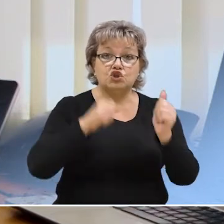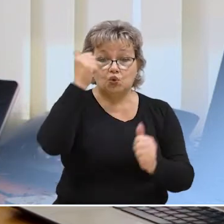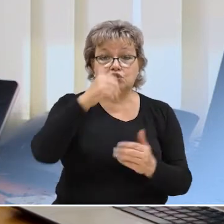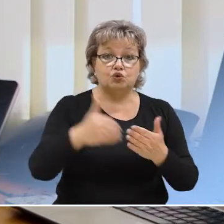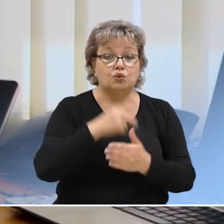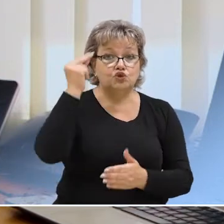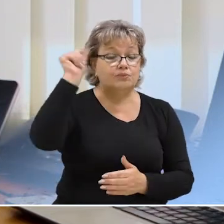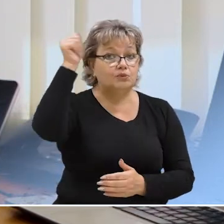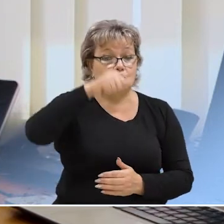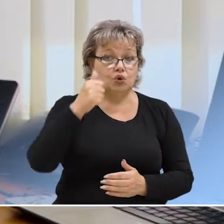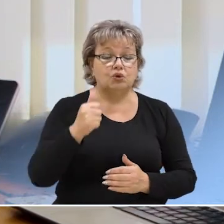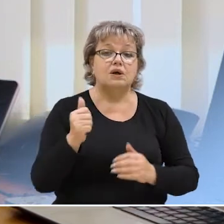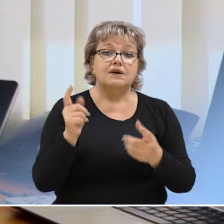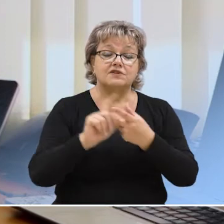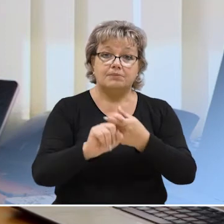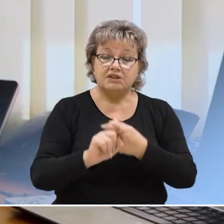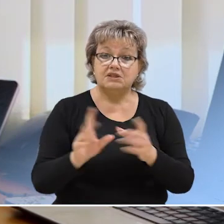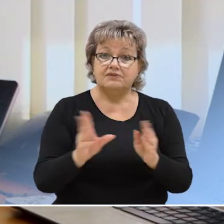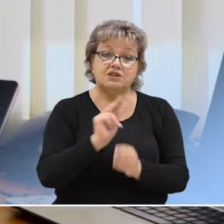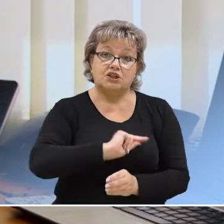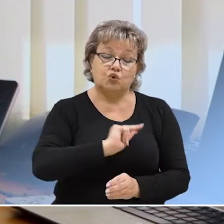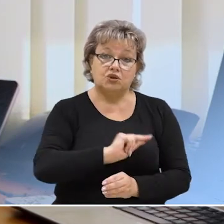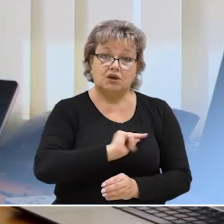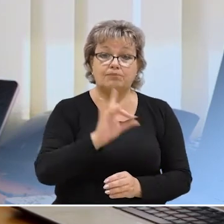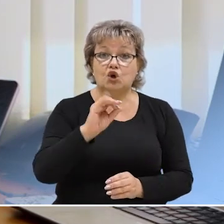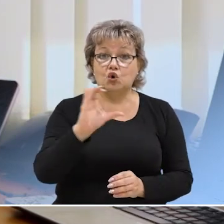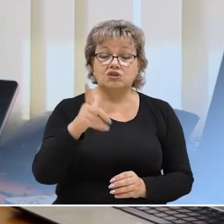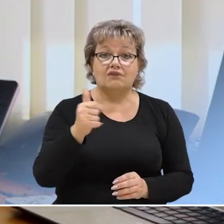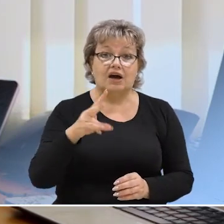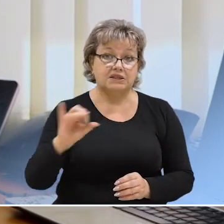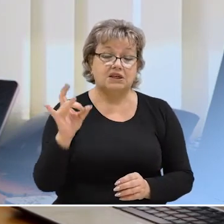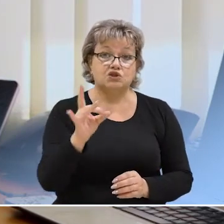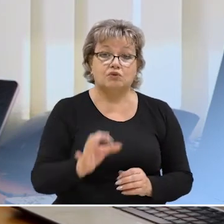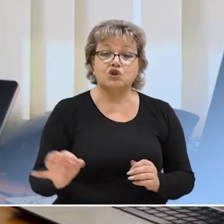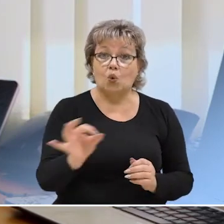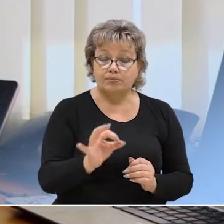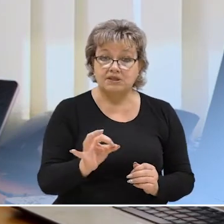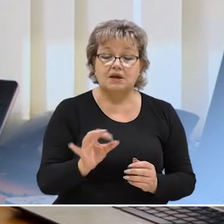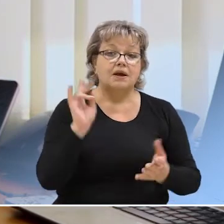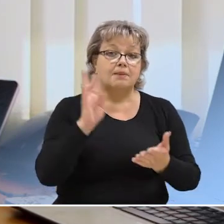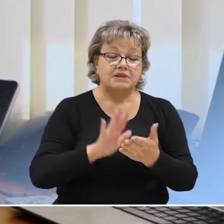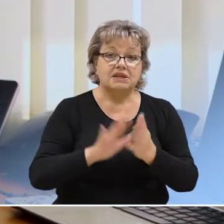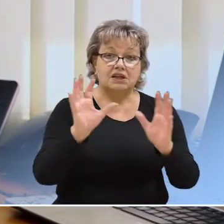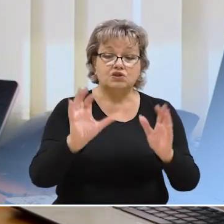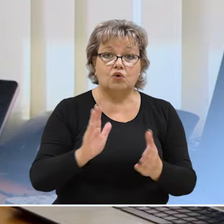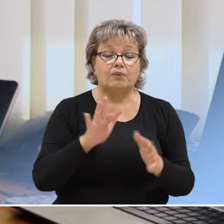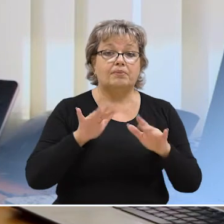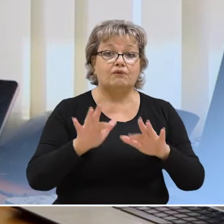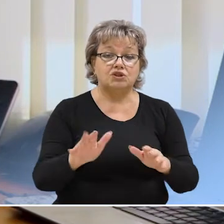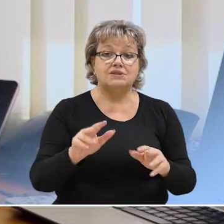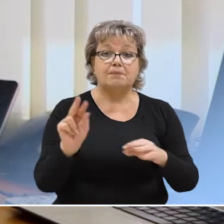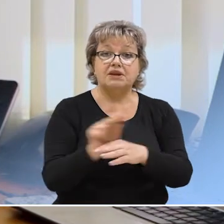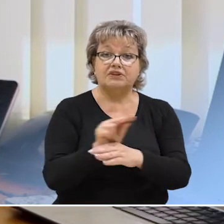образовательных учреждений к новому учебному году и межведомственного взаимодействия с сотрудниками Росгвардии Ростовской области на постоянной